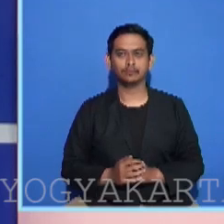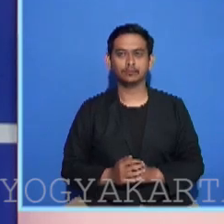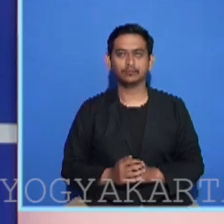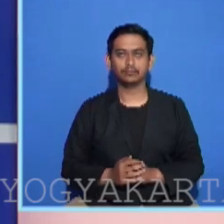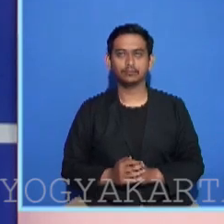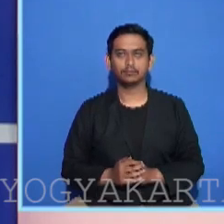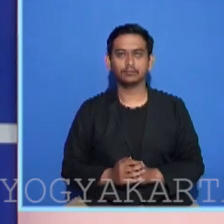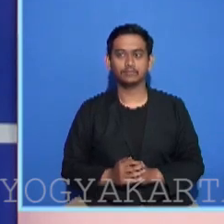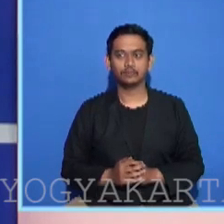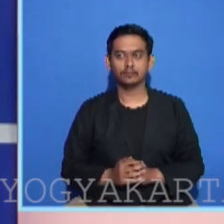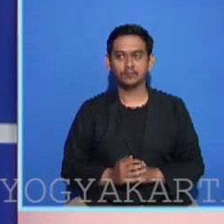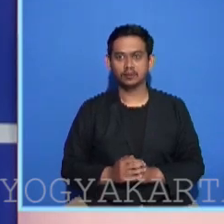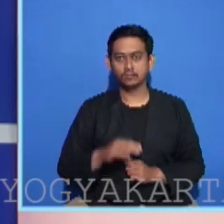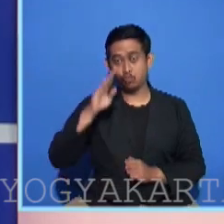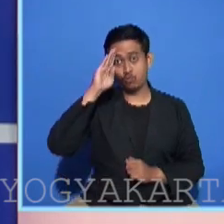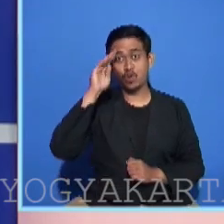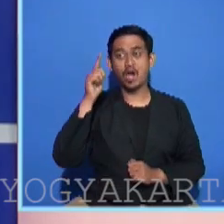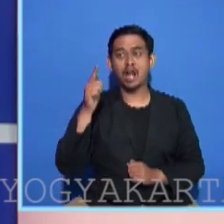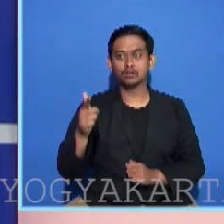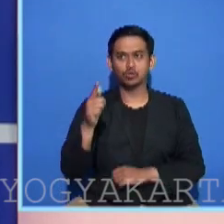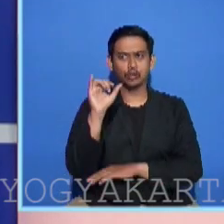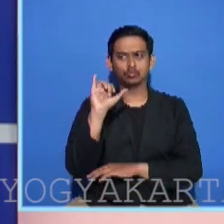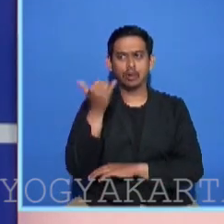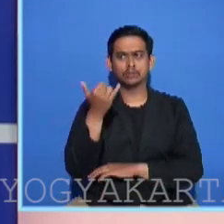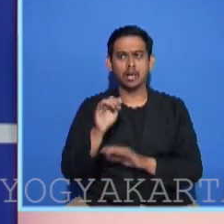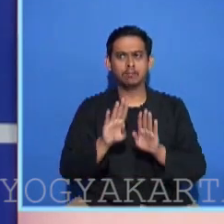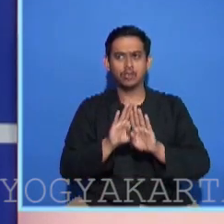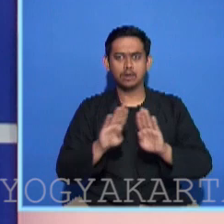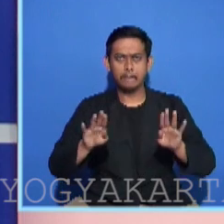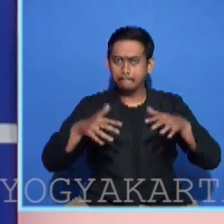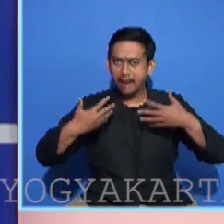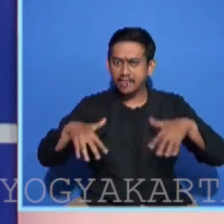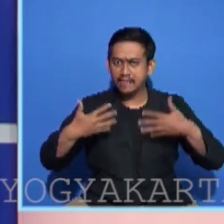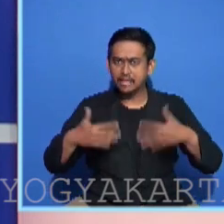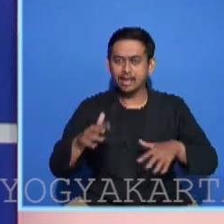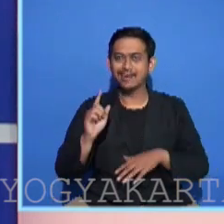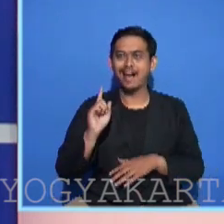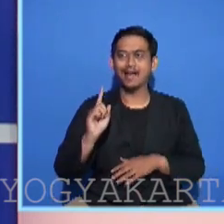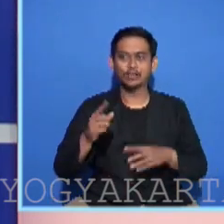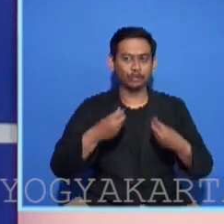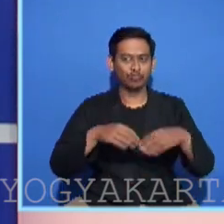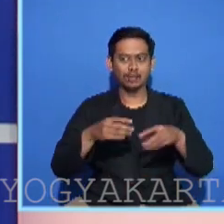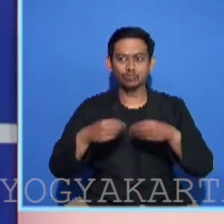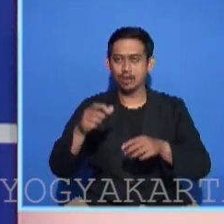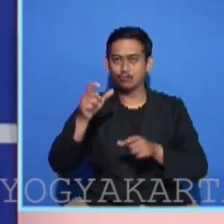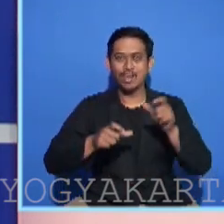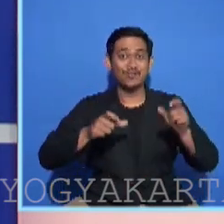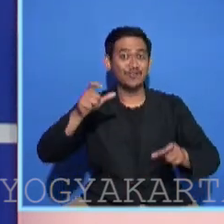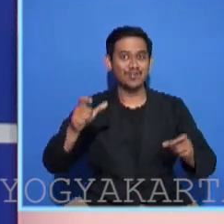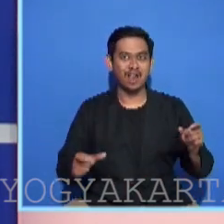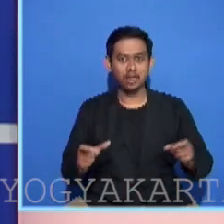Satuan Reserse Kriminal Polresta Yogyakarta membongkar praktik dugaan tindak pidana perdagangan orang yang